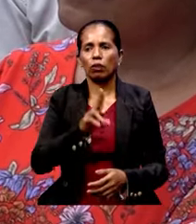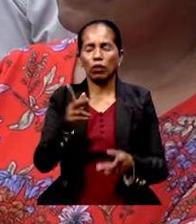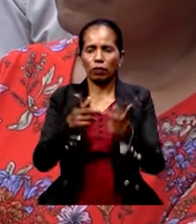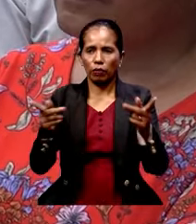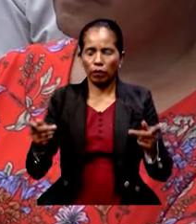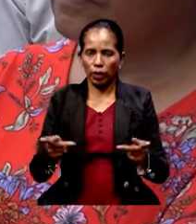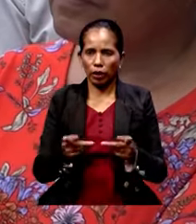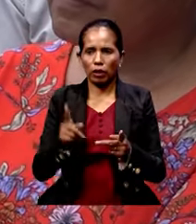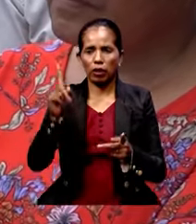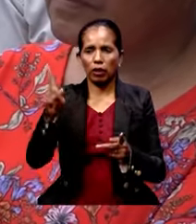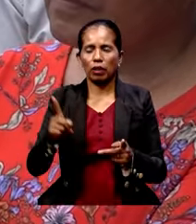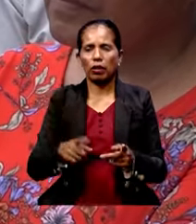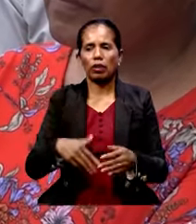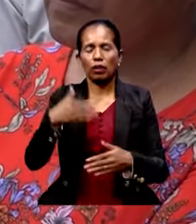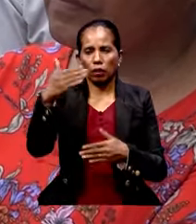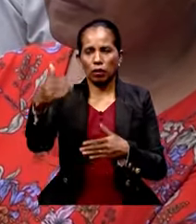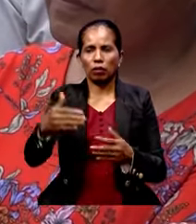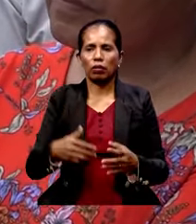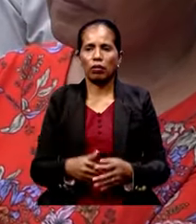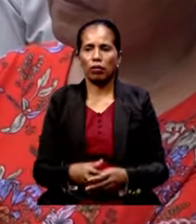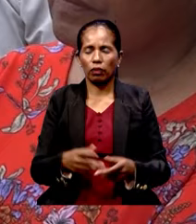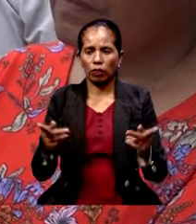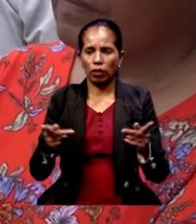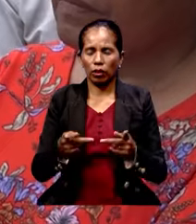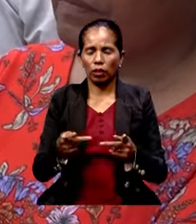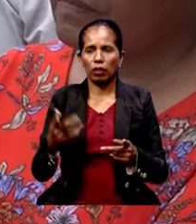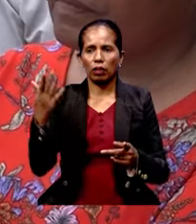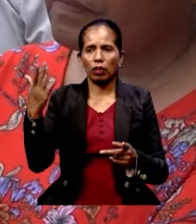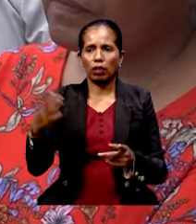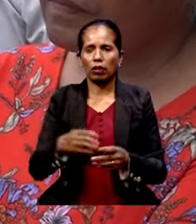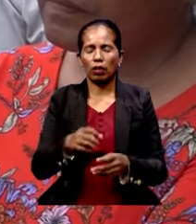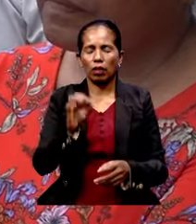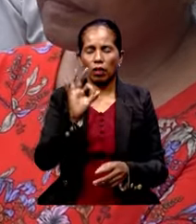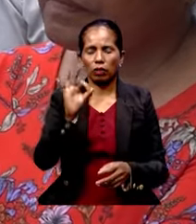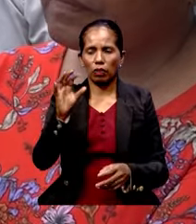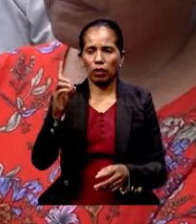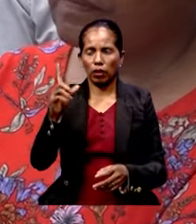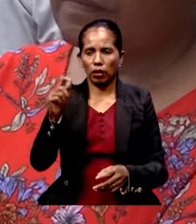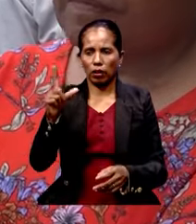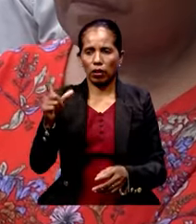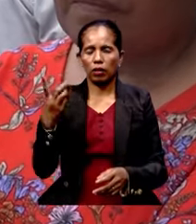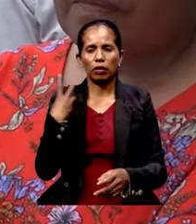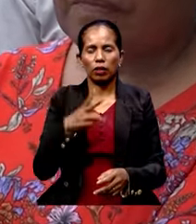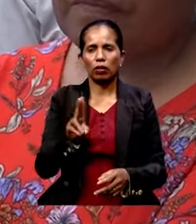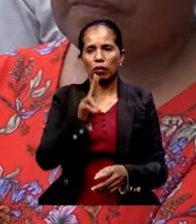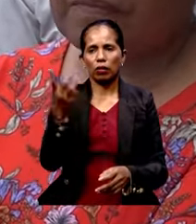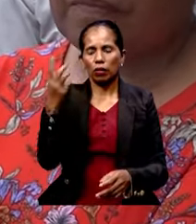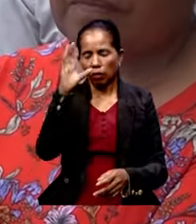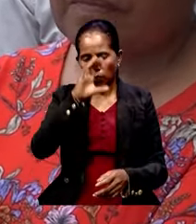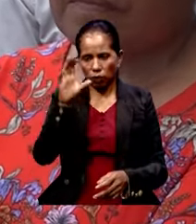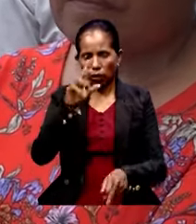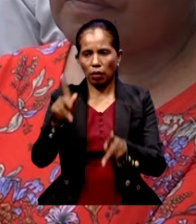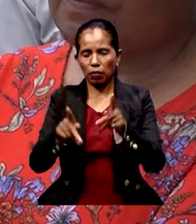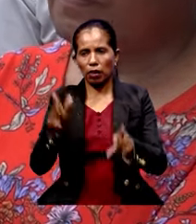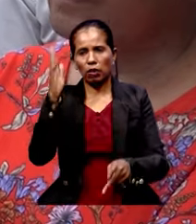zira liuba esori ne ba. Fatin ne ba ne ba ia kampang efrete alian mas sir okupa tamba hilara ita Agora ita buka tuir hela para